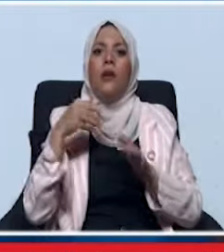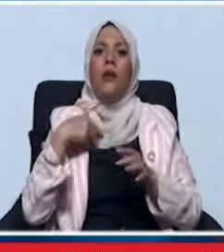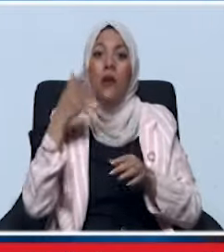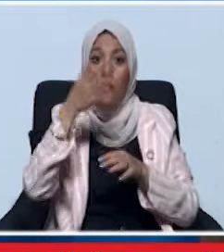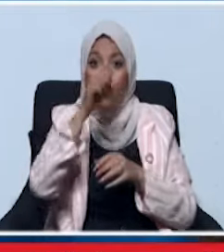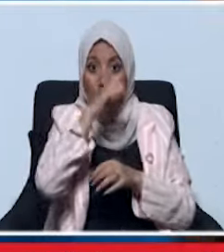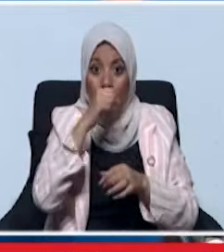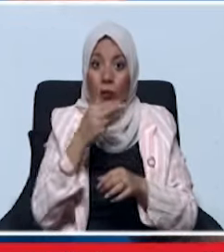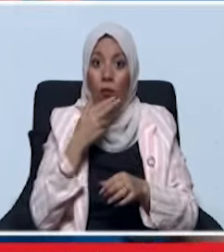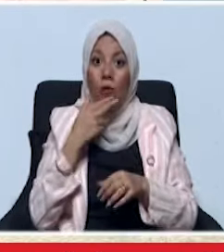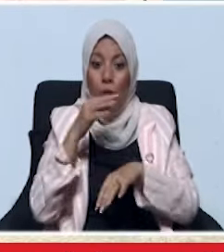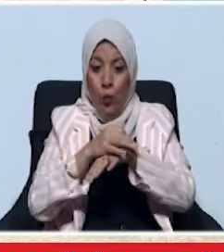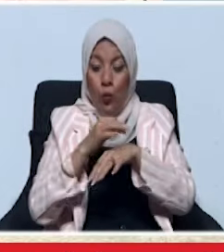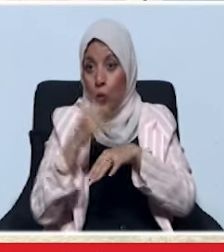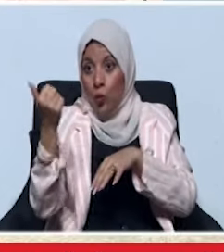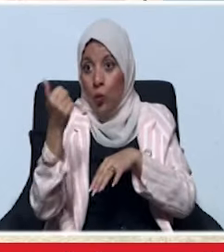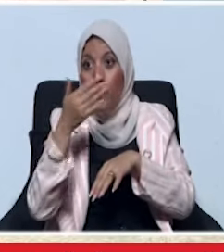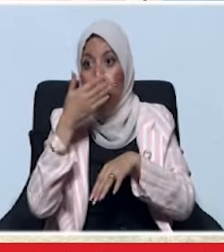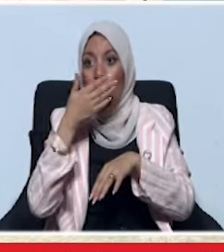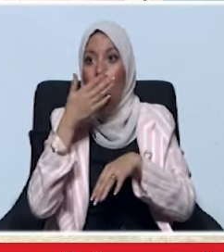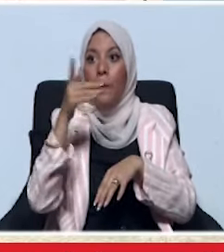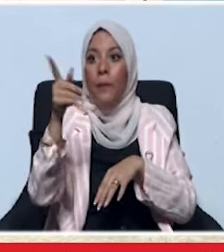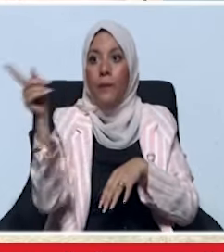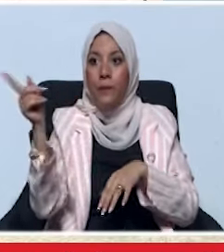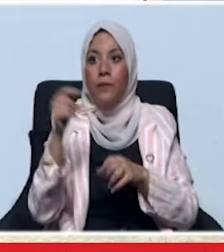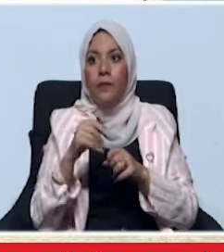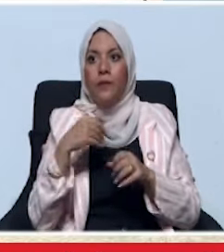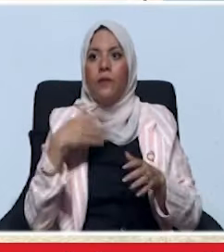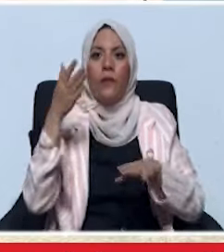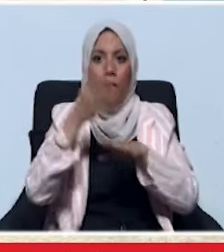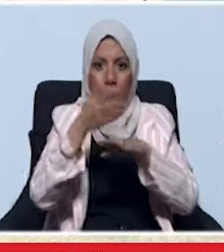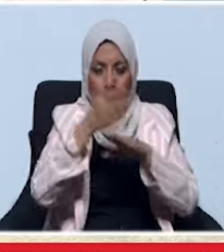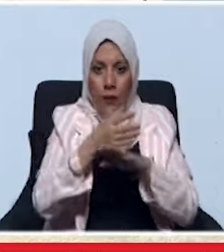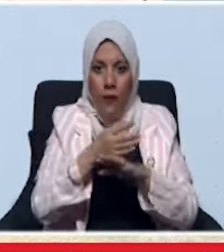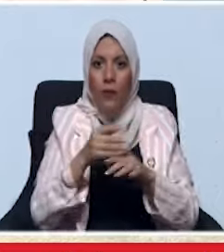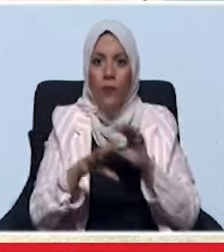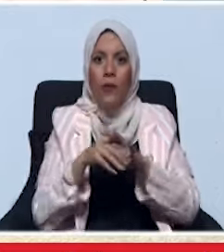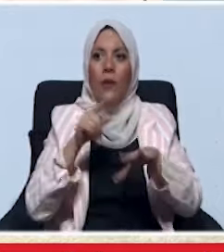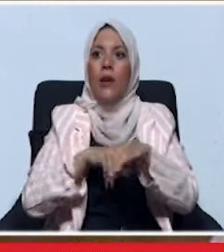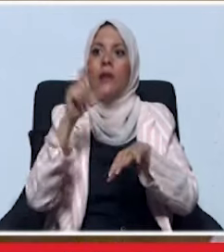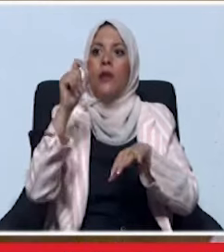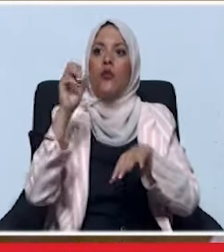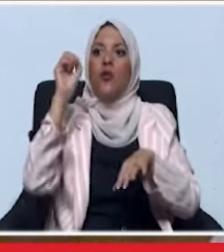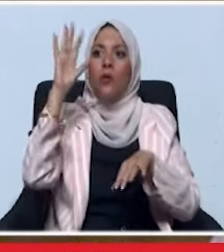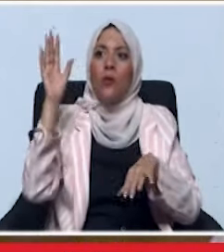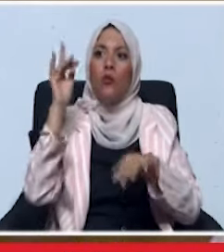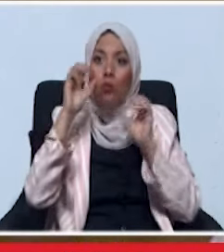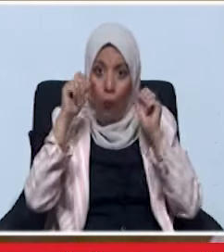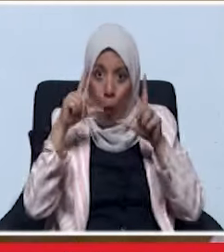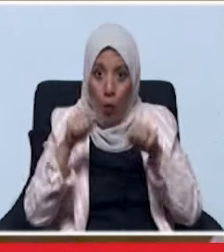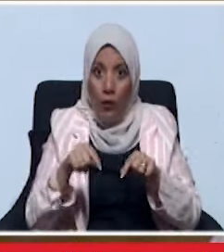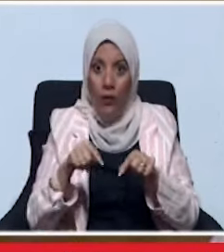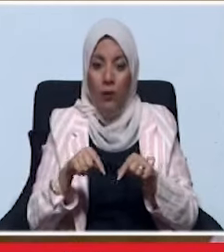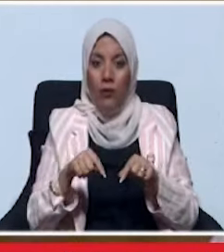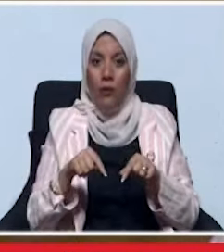ولكن الاستاذ ممدوح طبعا انت عارفه، كنت اروح الساعه 3 الفجر في البروفات الاقيه موجود، 9 الصبح تلاقيه موجود، تروح في اي وقت